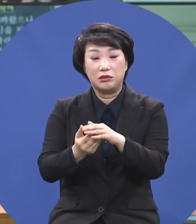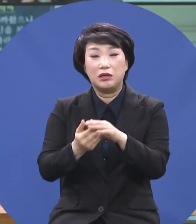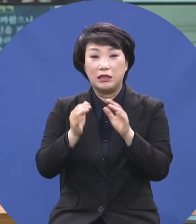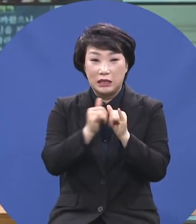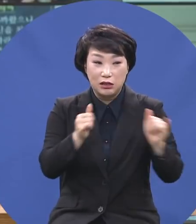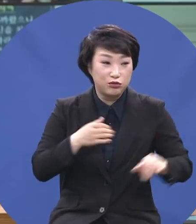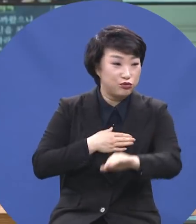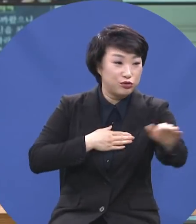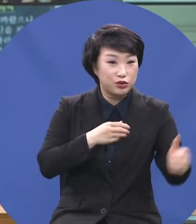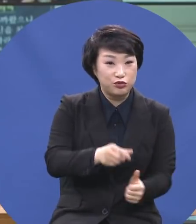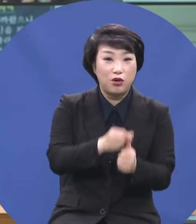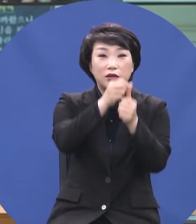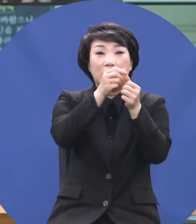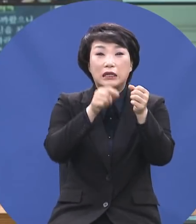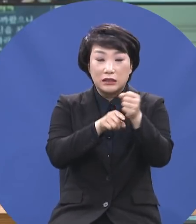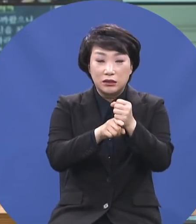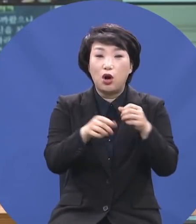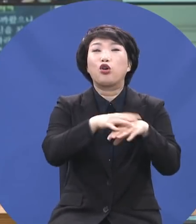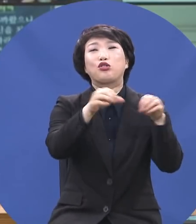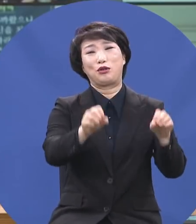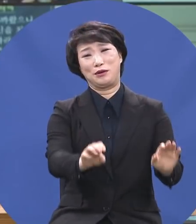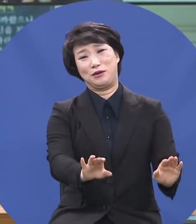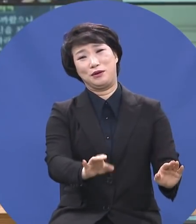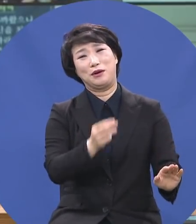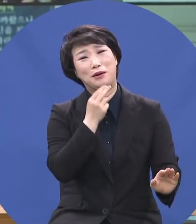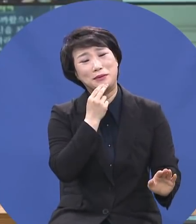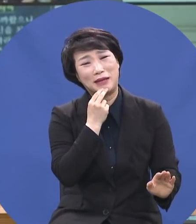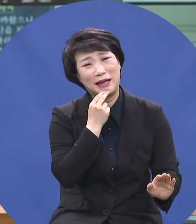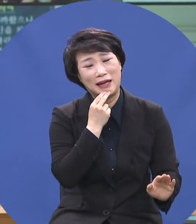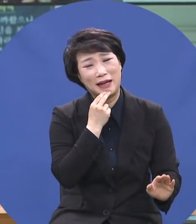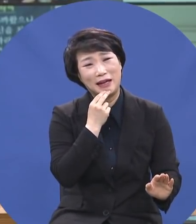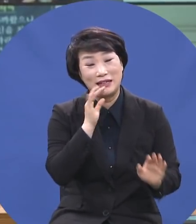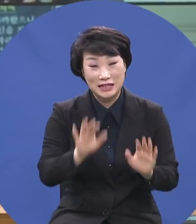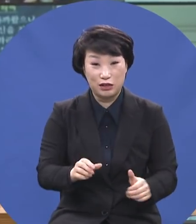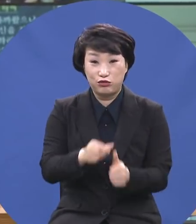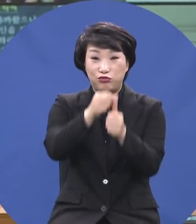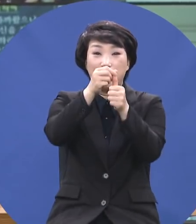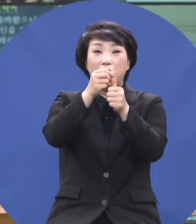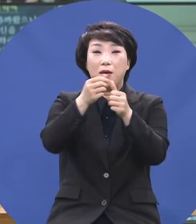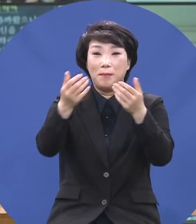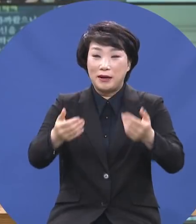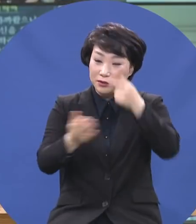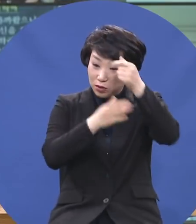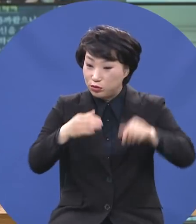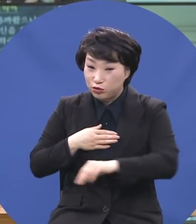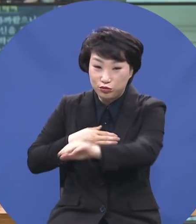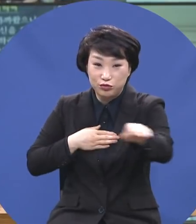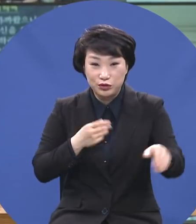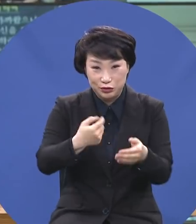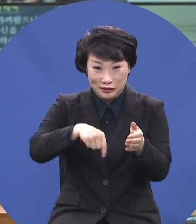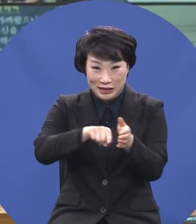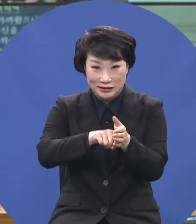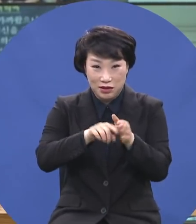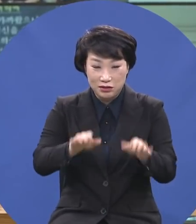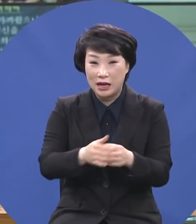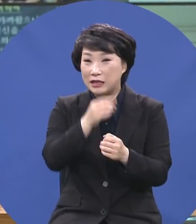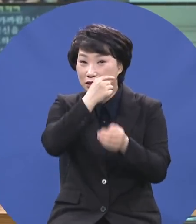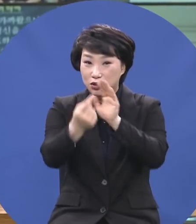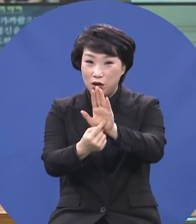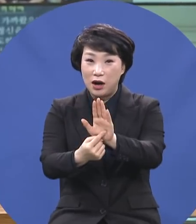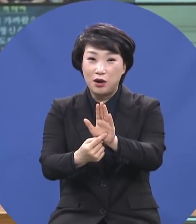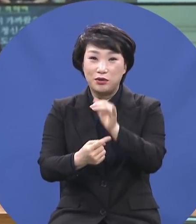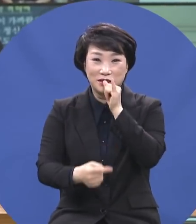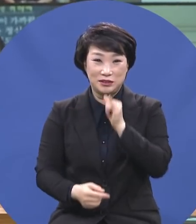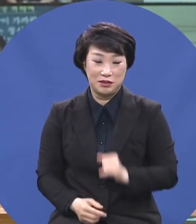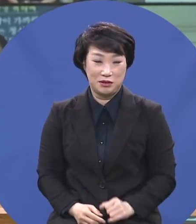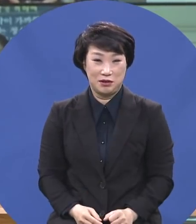인류 구원의 뜻이 헛되지 않기 위해서 구원받은 성도들을 위해서 증거하게